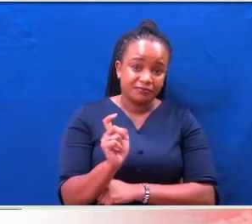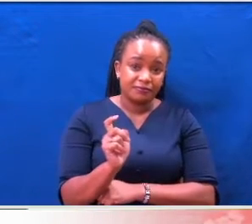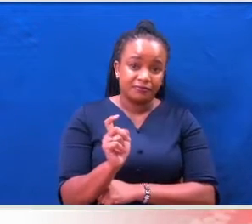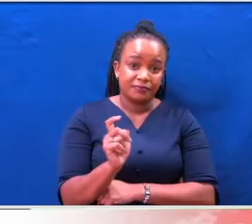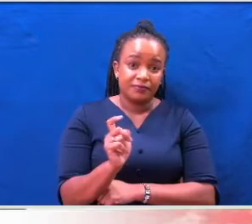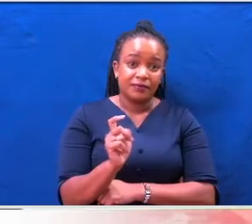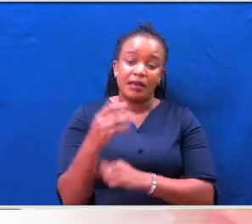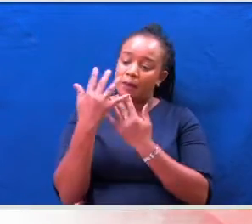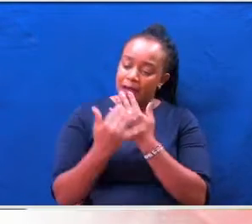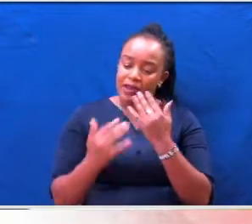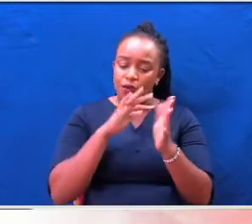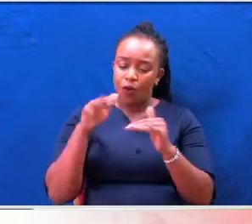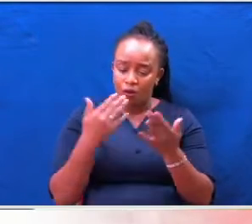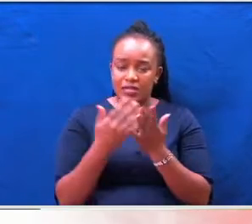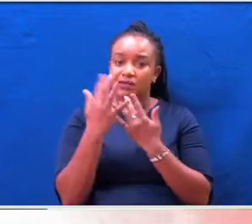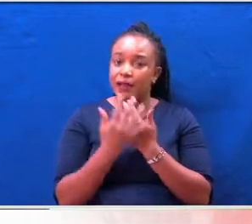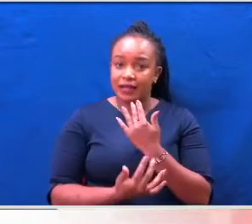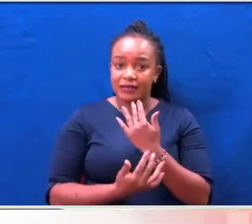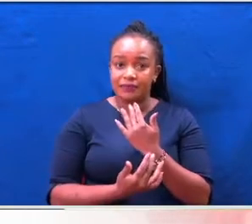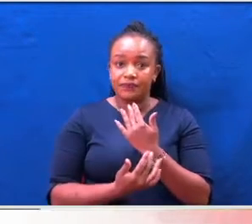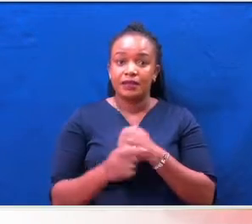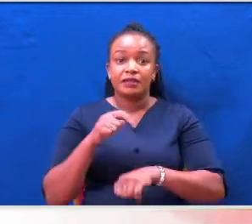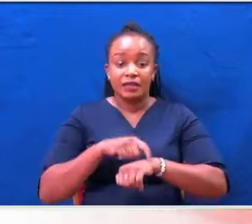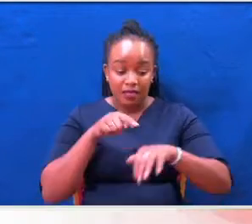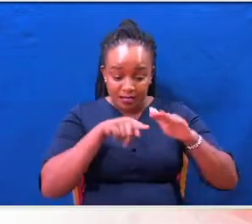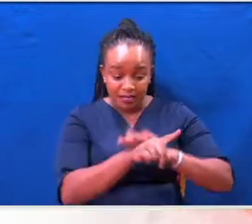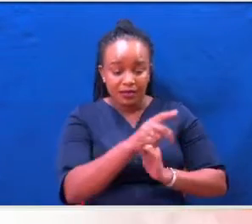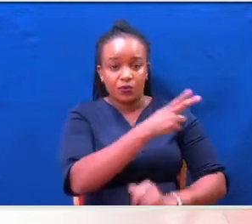Si damu ni damu. Ukienda kwa hospitali,